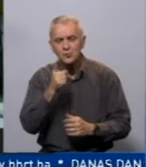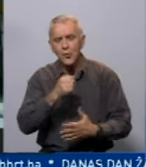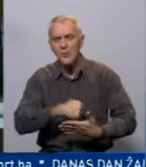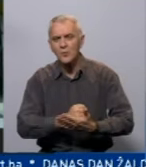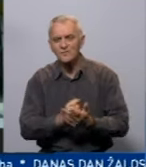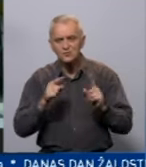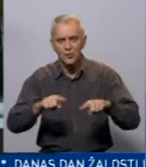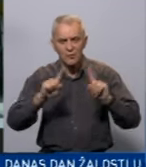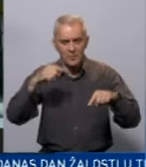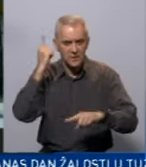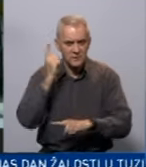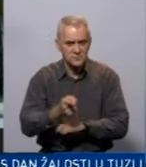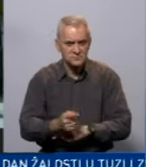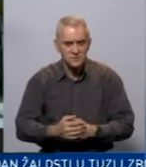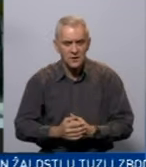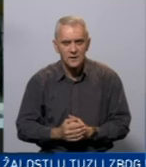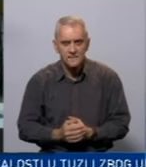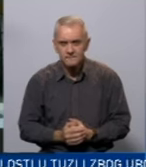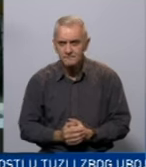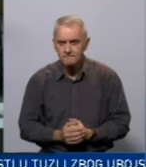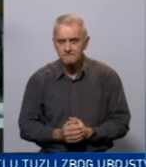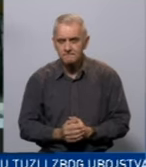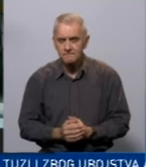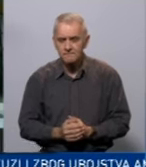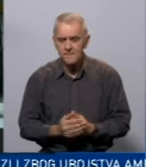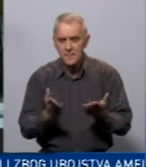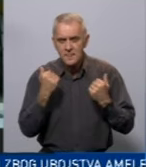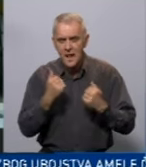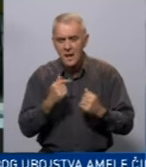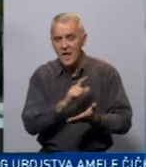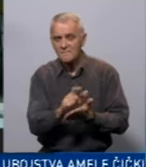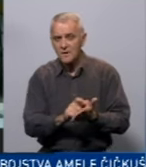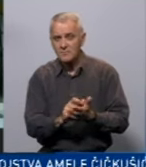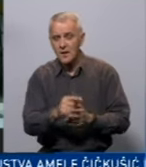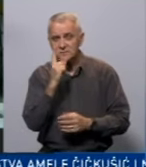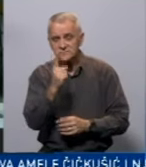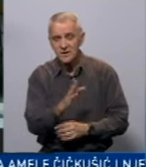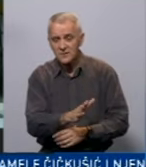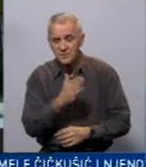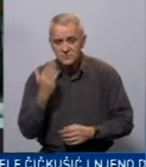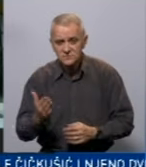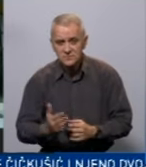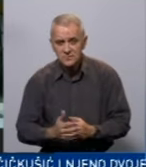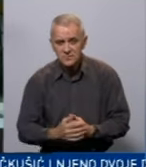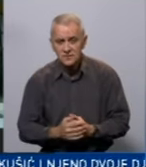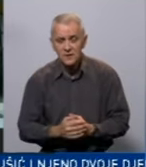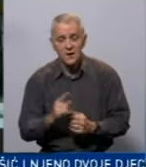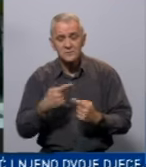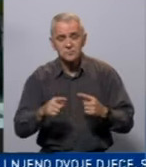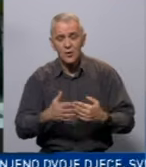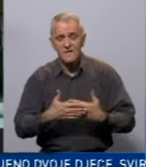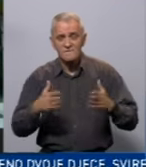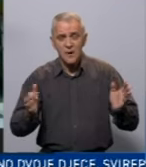rezolucijom, ali protok vremena s jedne strane nije dobar saveznik u tom smislu da će veliki broj,